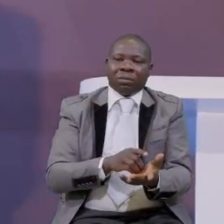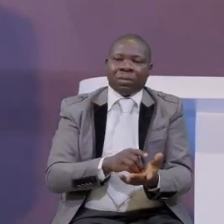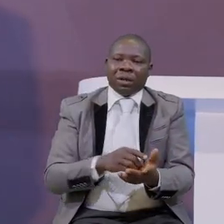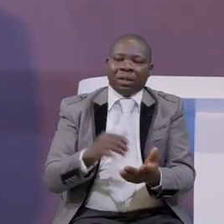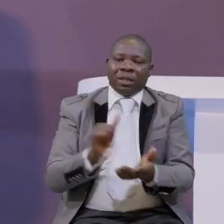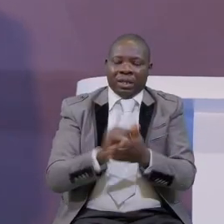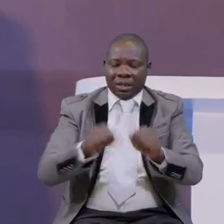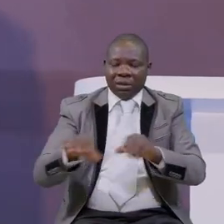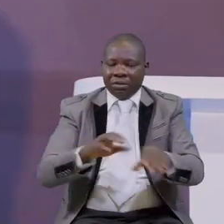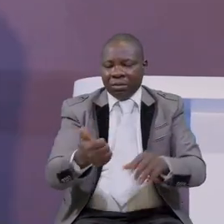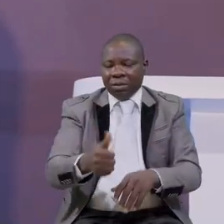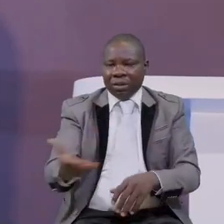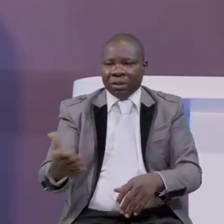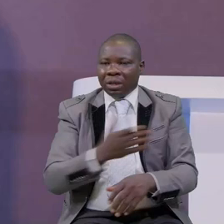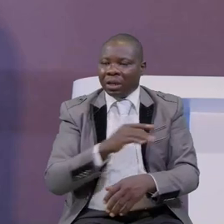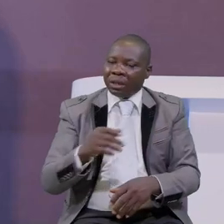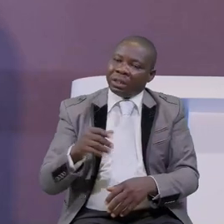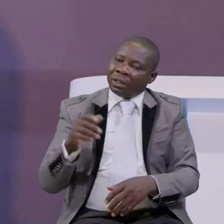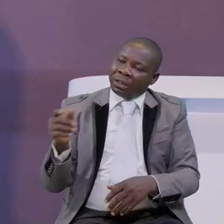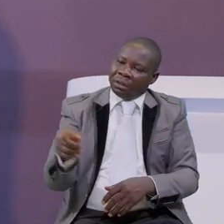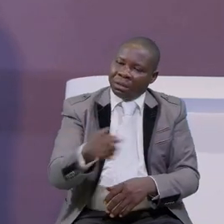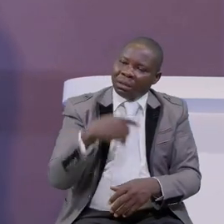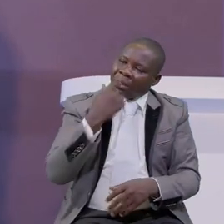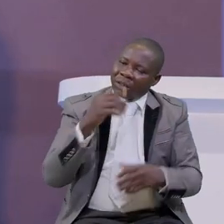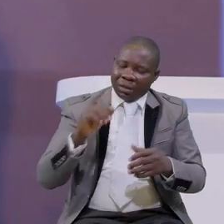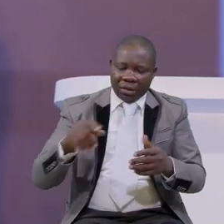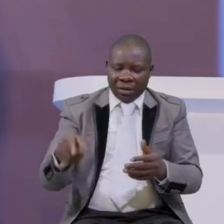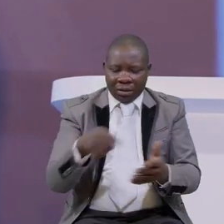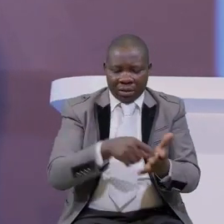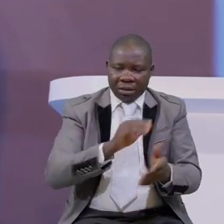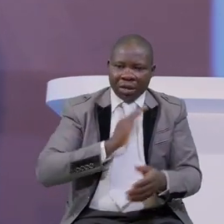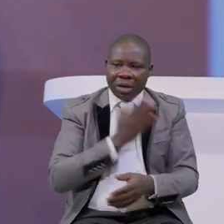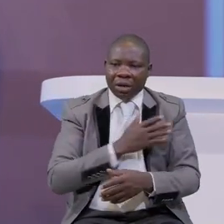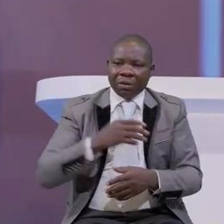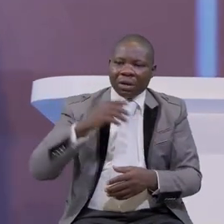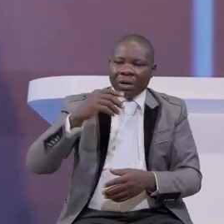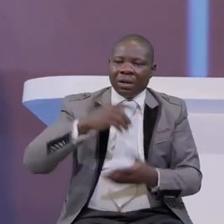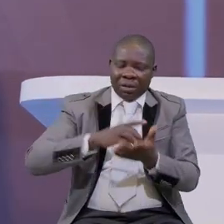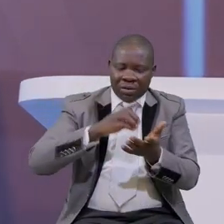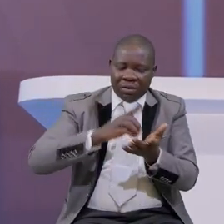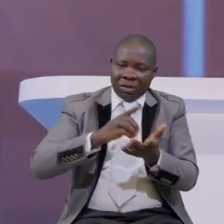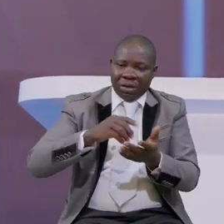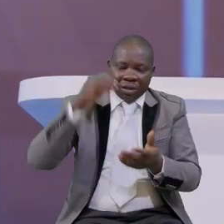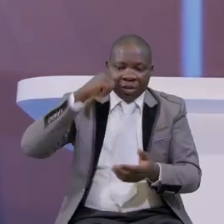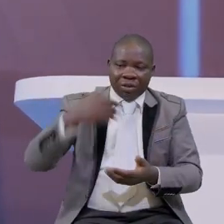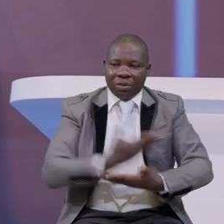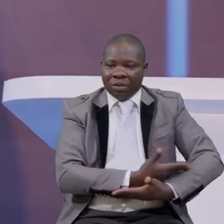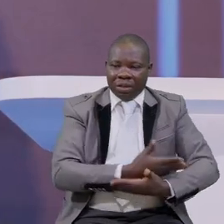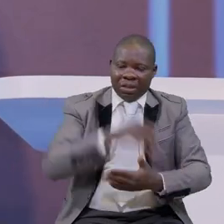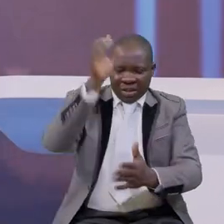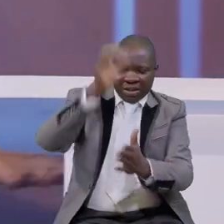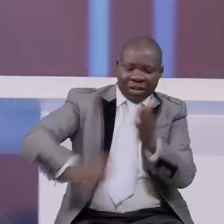qui peut faire ce qu'il peut. Et ils ont dit, cette fille-là, notre fille-là, il faut arracher Christ de sa